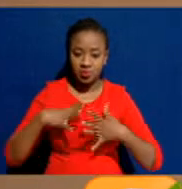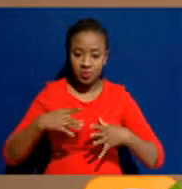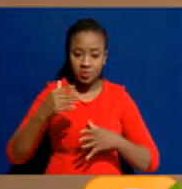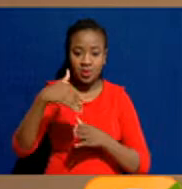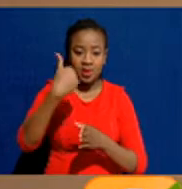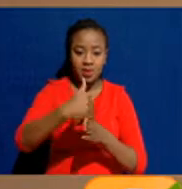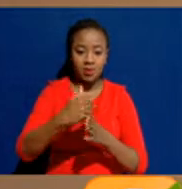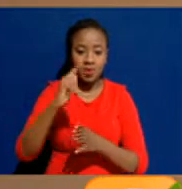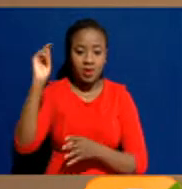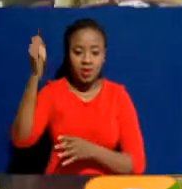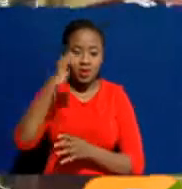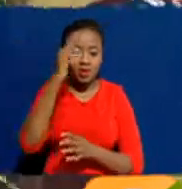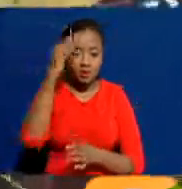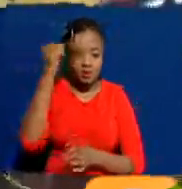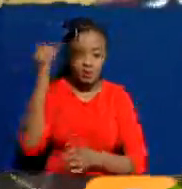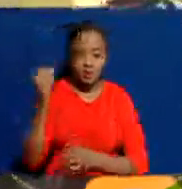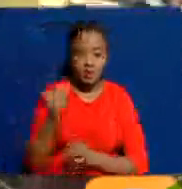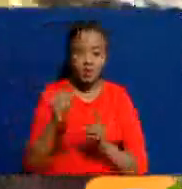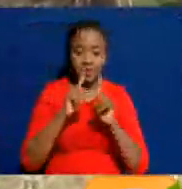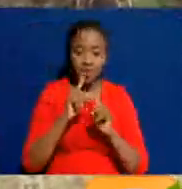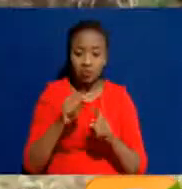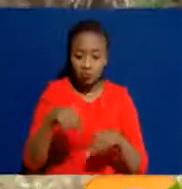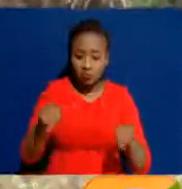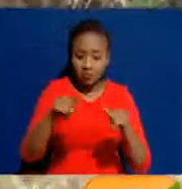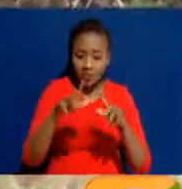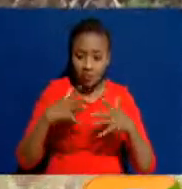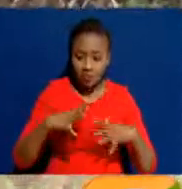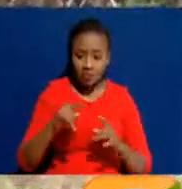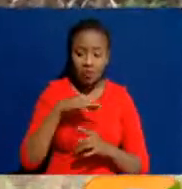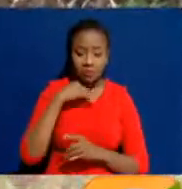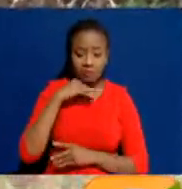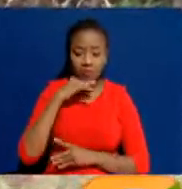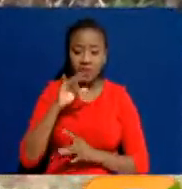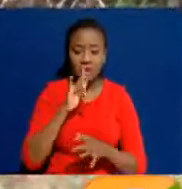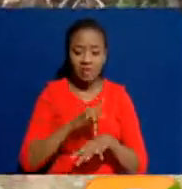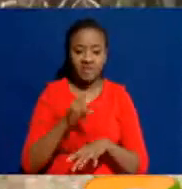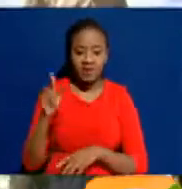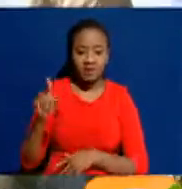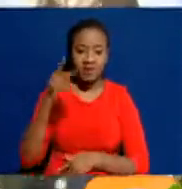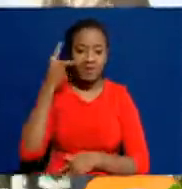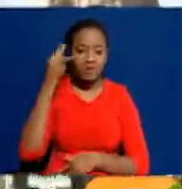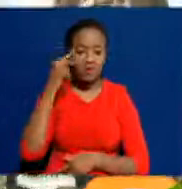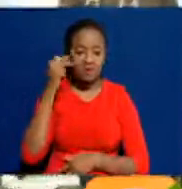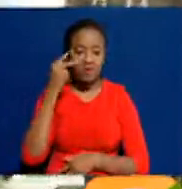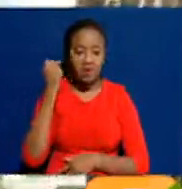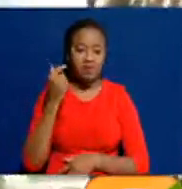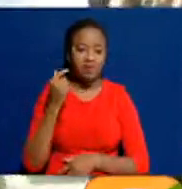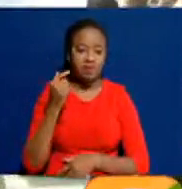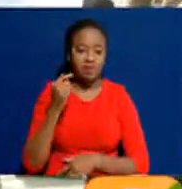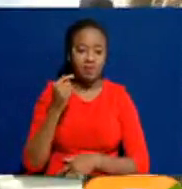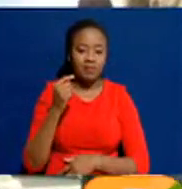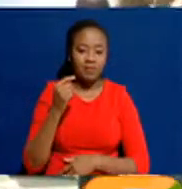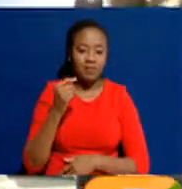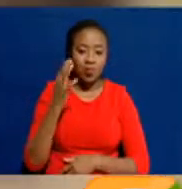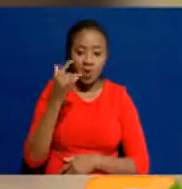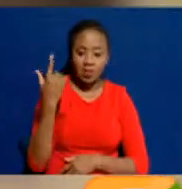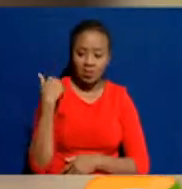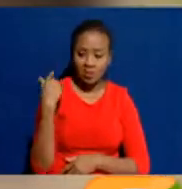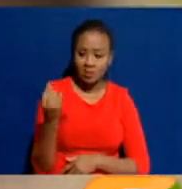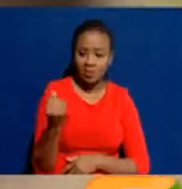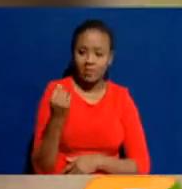na Somalia. Vifo hivi vikiwa pigo kwa wanamgambo ambao wameimarisha mashambulizi siku za